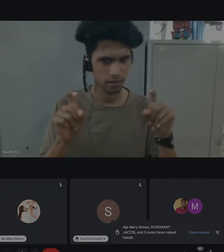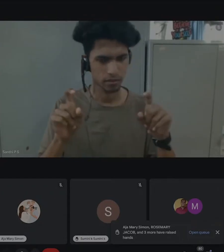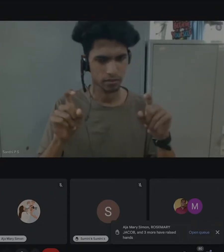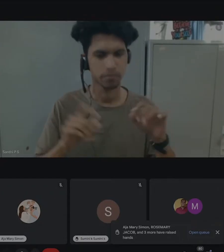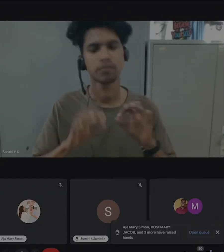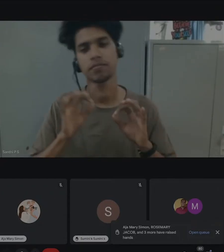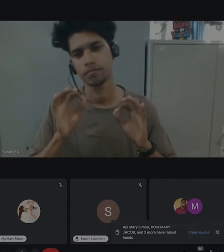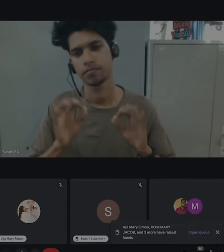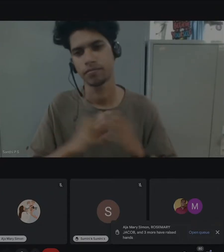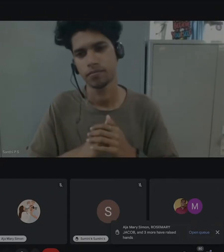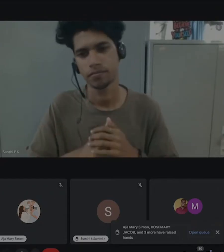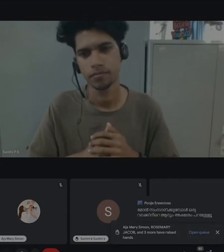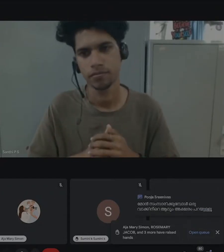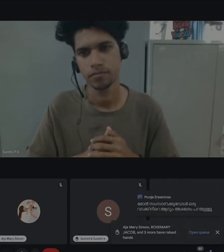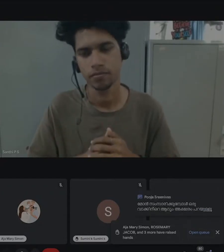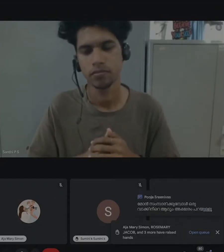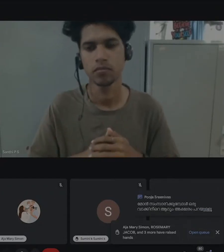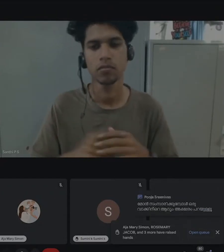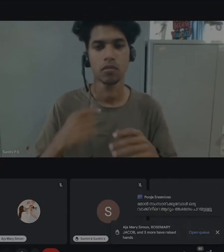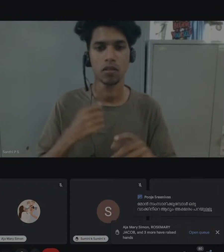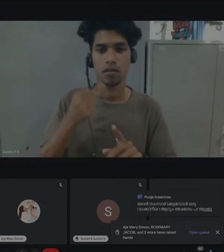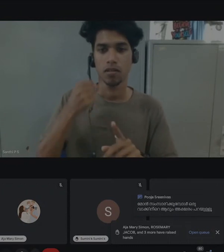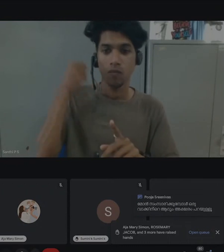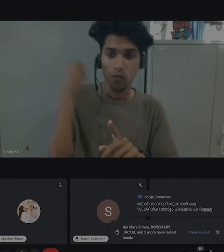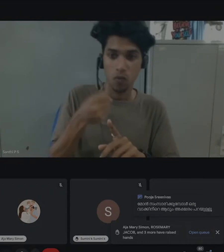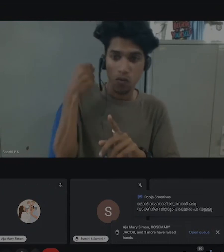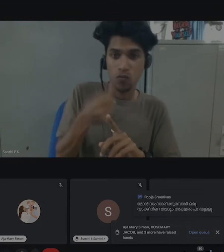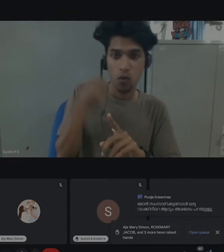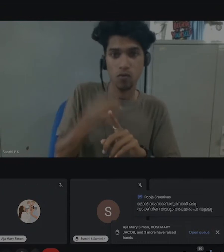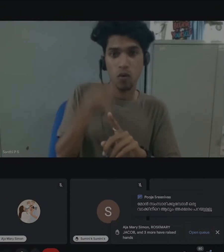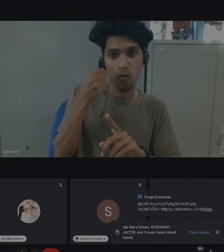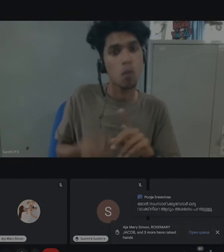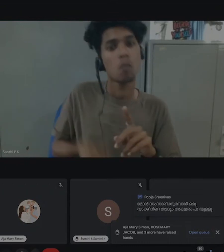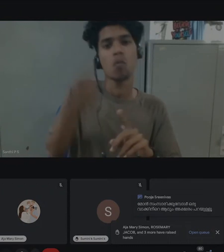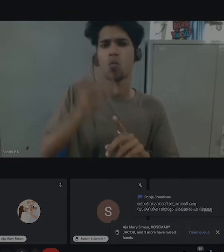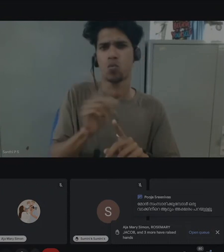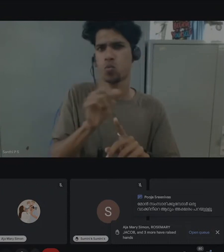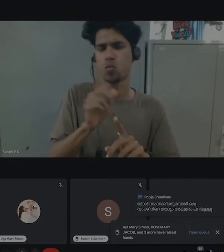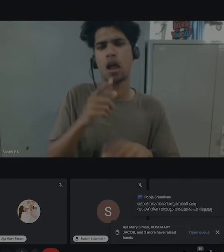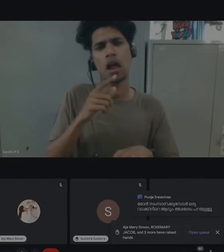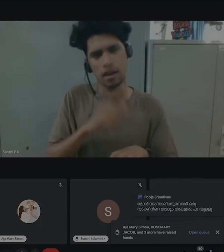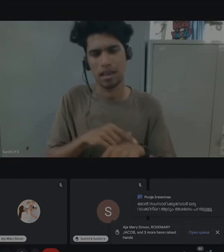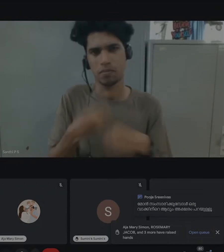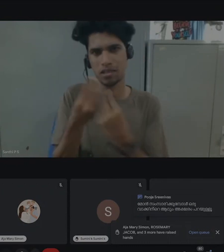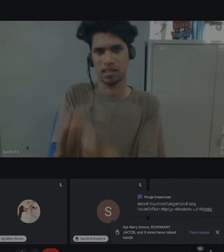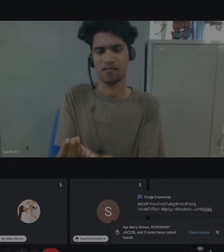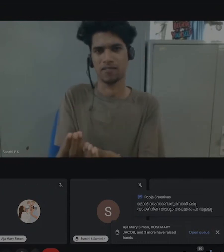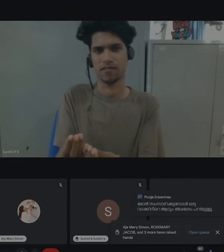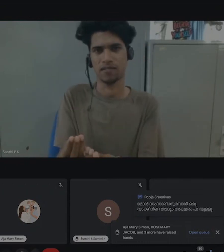ഓക്കെ. അപ്പൊ അമ്മ ഒന്ന് ഒരുപാട് നിർബന്ധിക്കരുത്. കുട്ടിയെ സംസാരിപ്പിക്കാൻ വേണ്ടി സമയമെടുക്കും. ഓക്കെ,